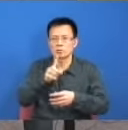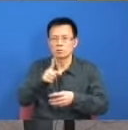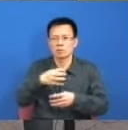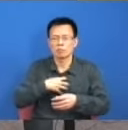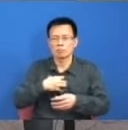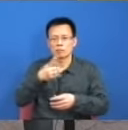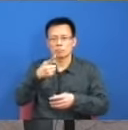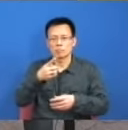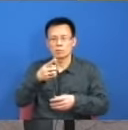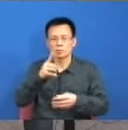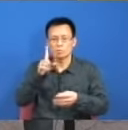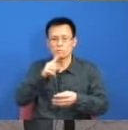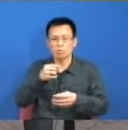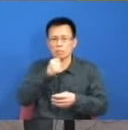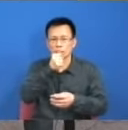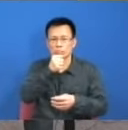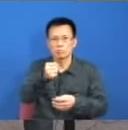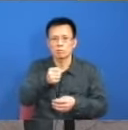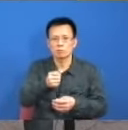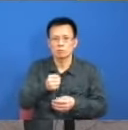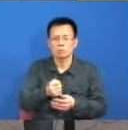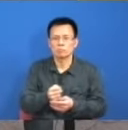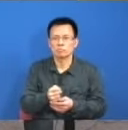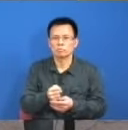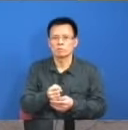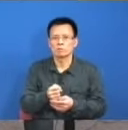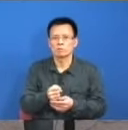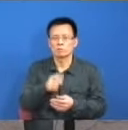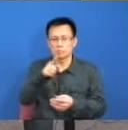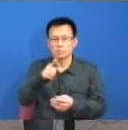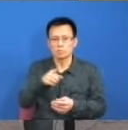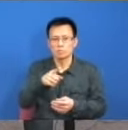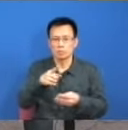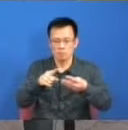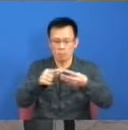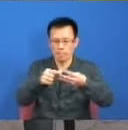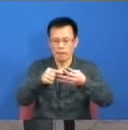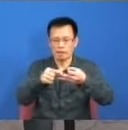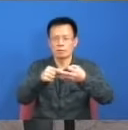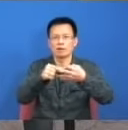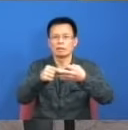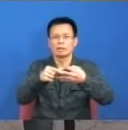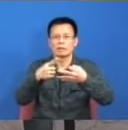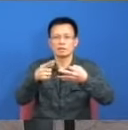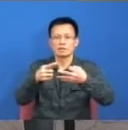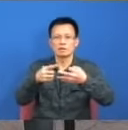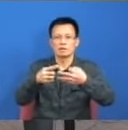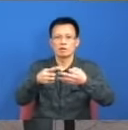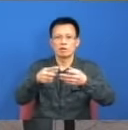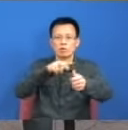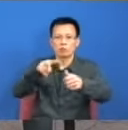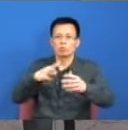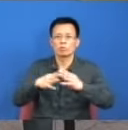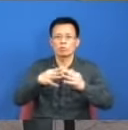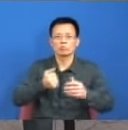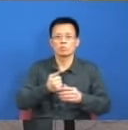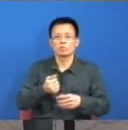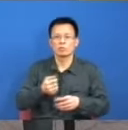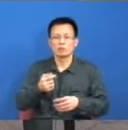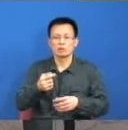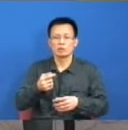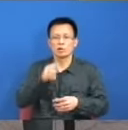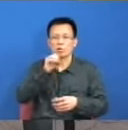重點喺邊度？你覺得？ 重點在於就係李少光講大話啦， 係 即係人哋媽咪都講